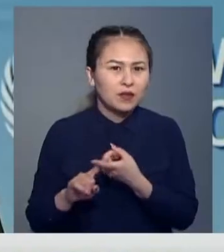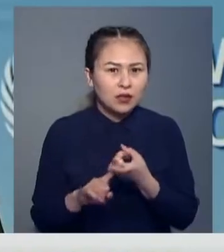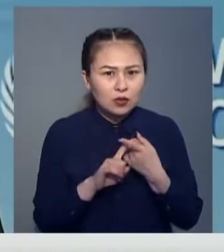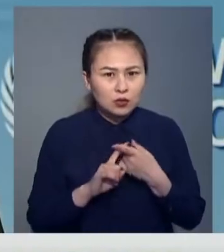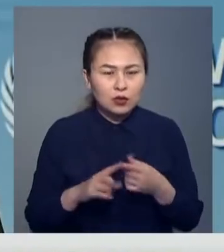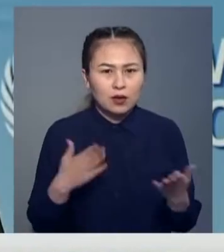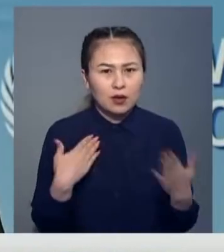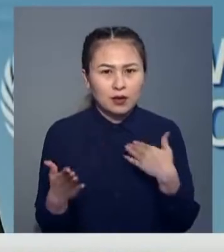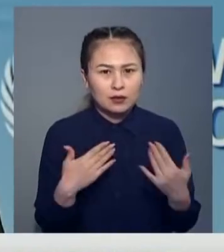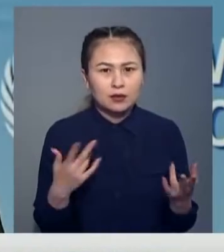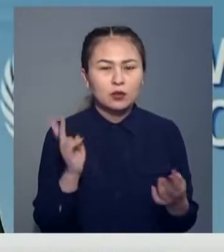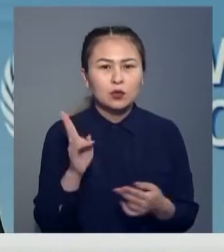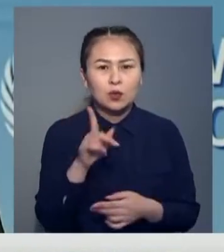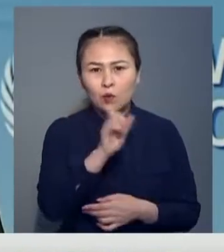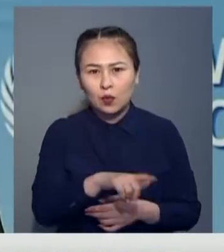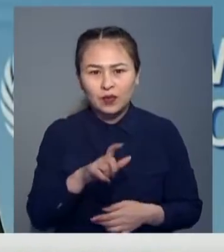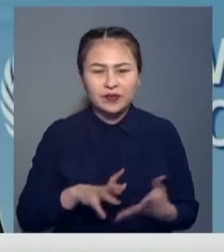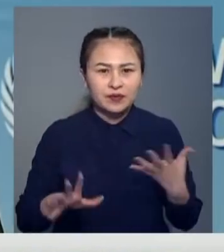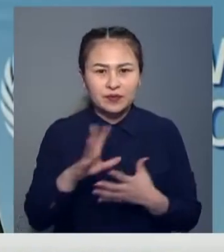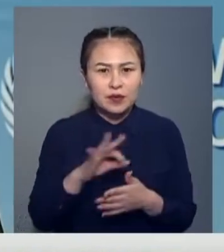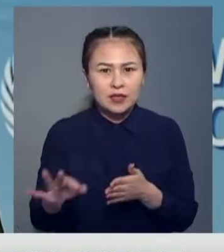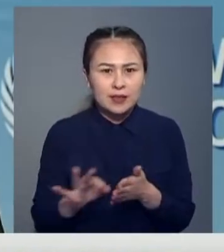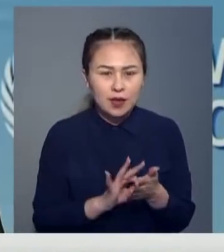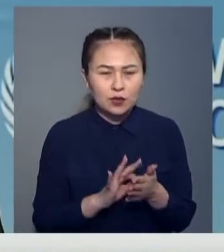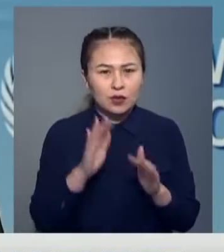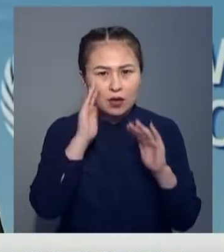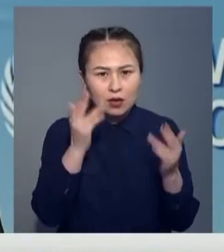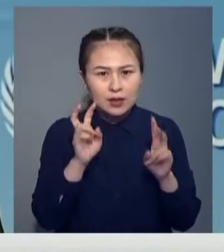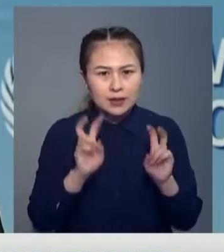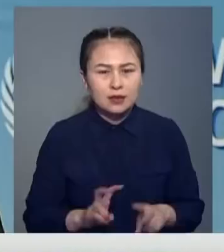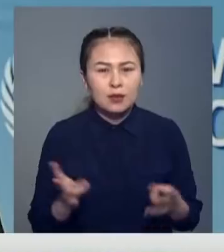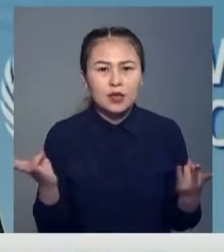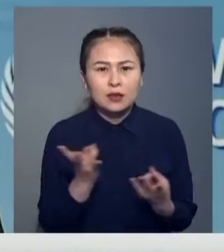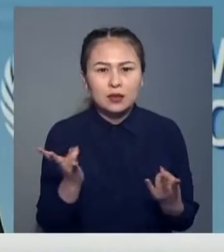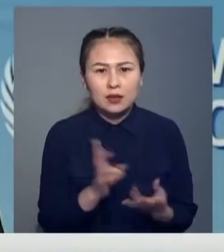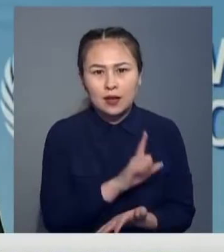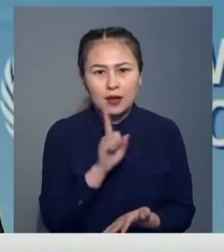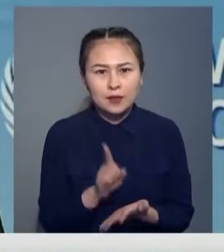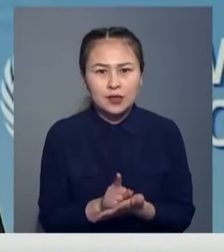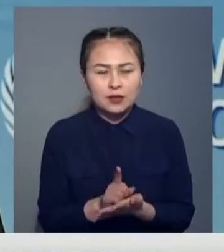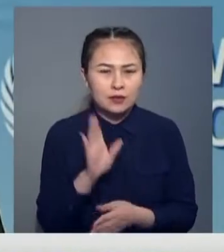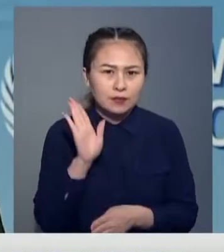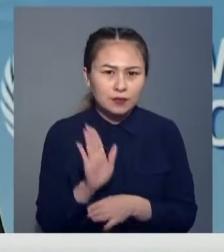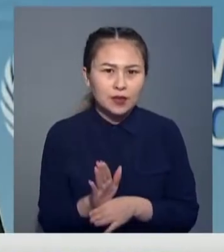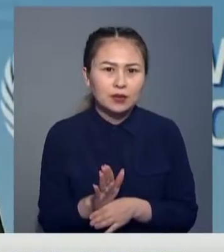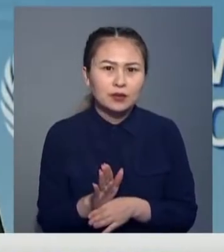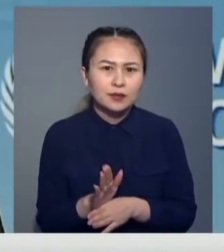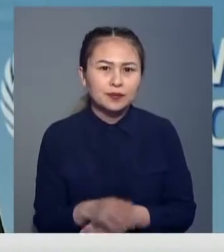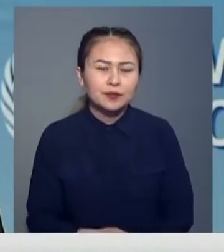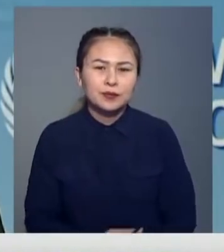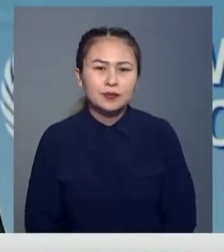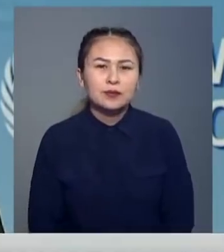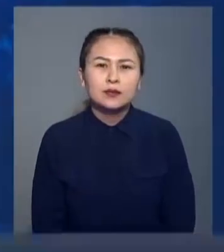жұқтырғандармен қарым-қатынаста болғандардың барлығын дереу карантинге отырғызу шаралары шұғыл түрде іске асырылуы керек.